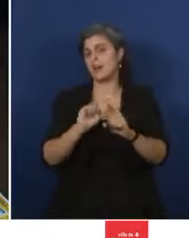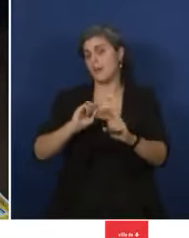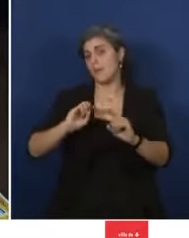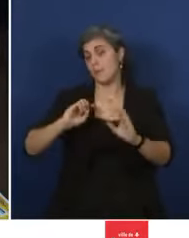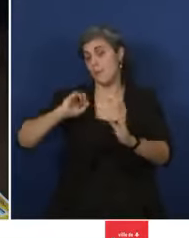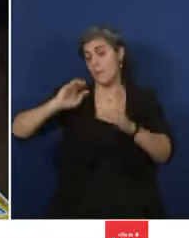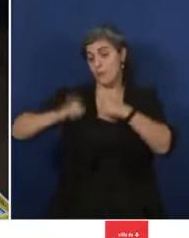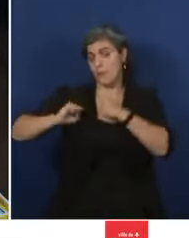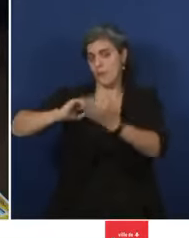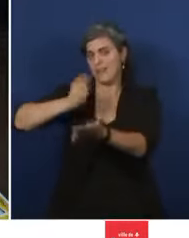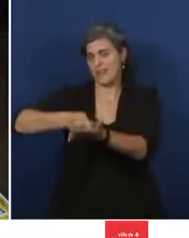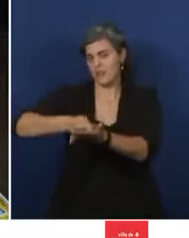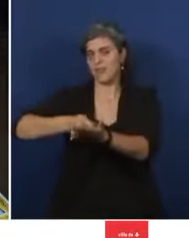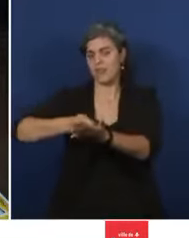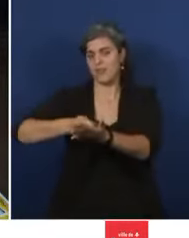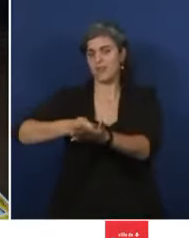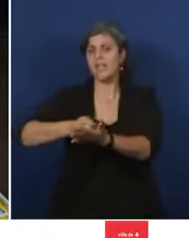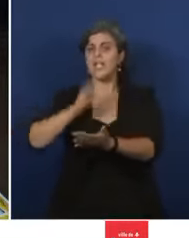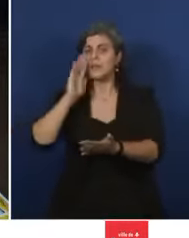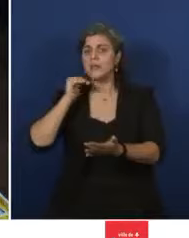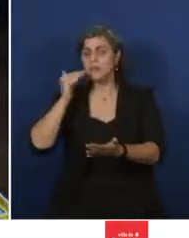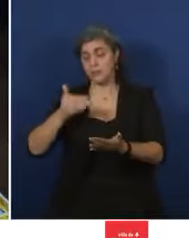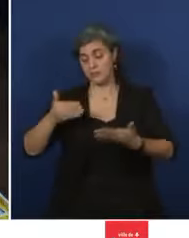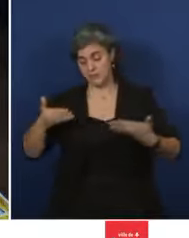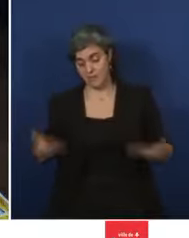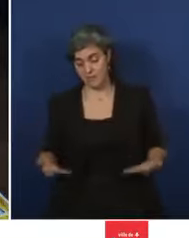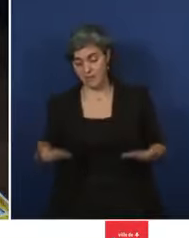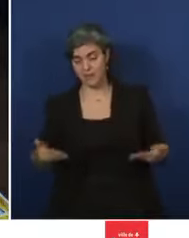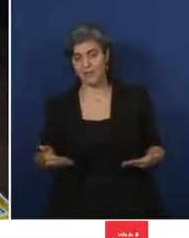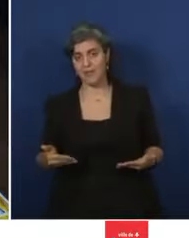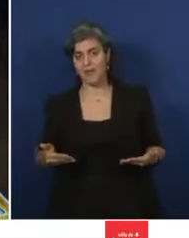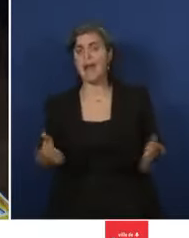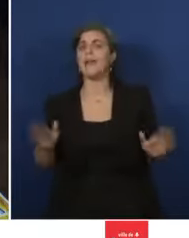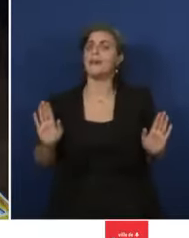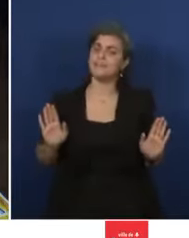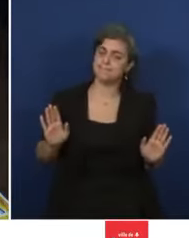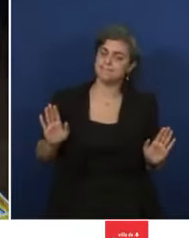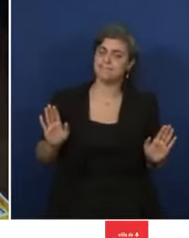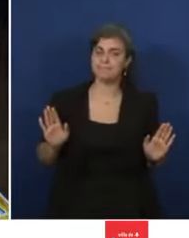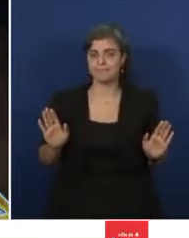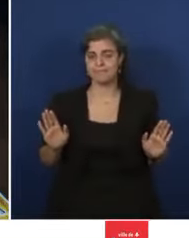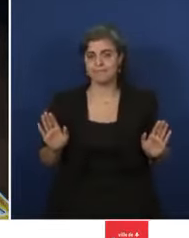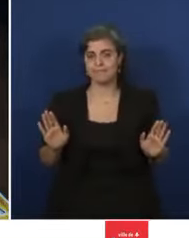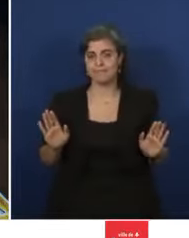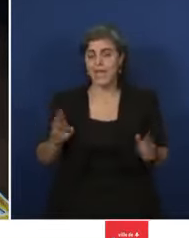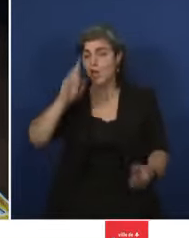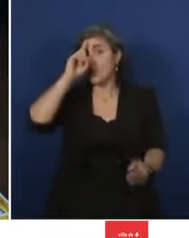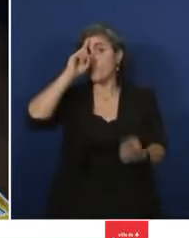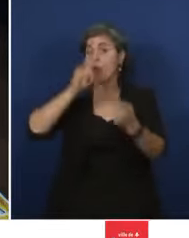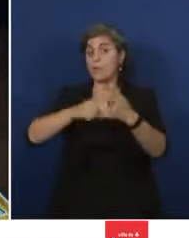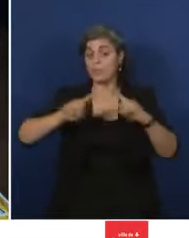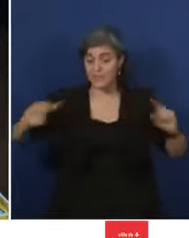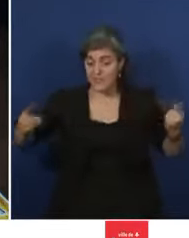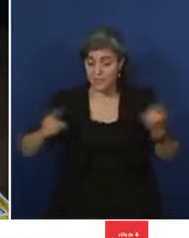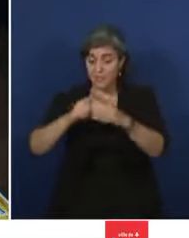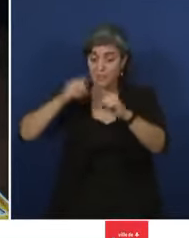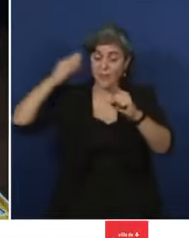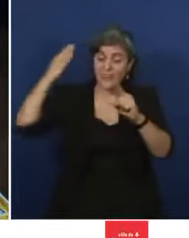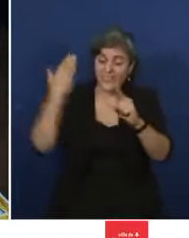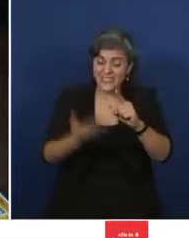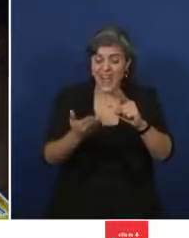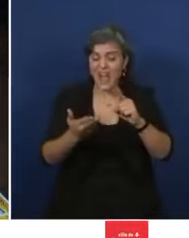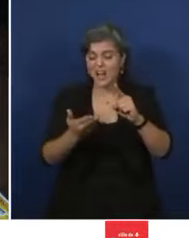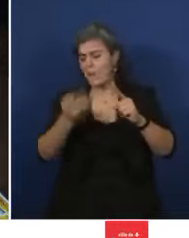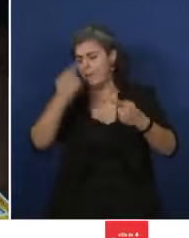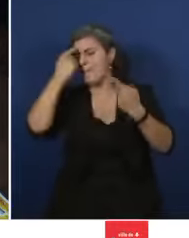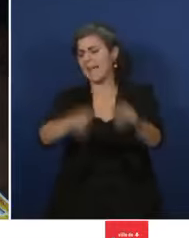donc, franchement, non pas pour remettre en cause l'objectif du plan tel qu'il avait été mis en place, du plan de